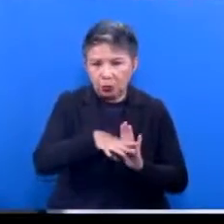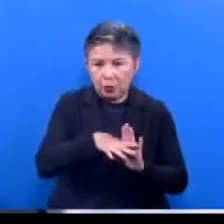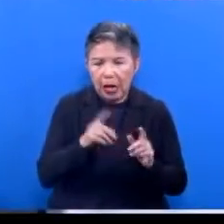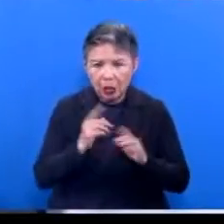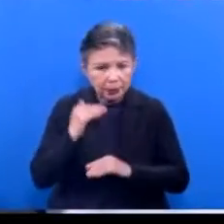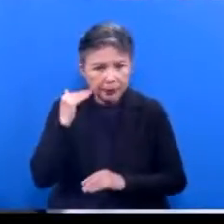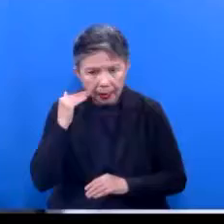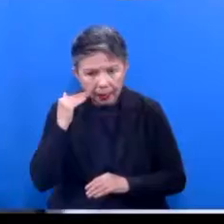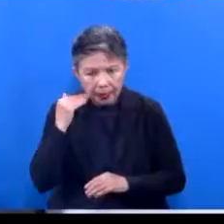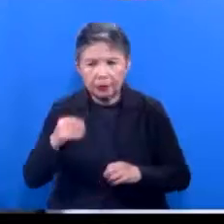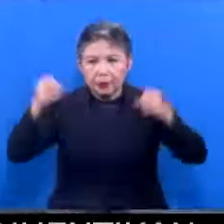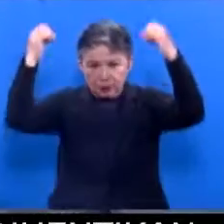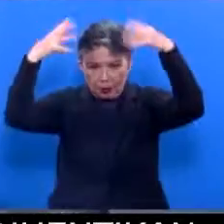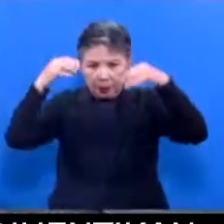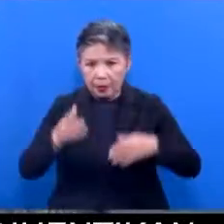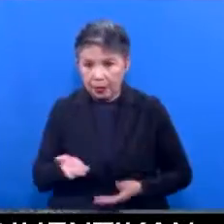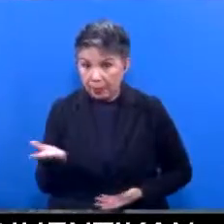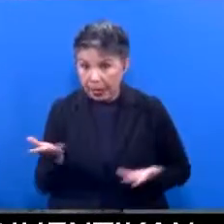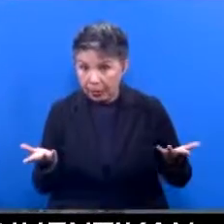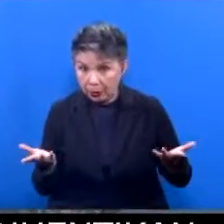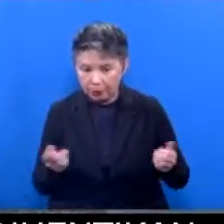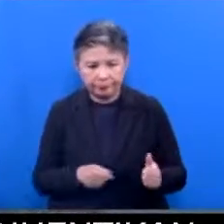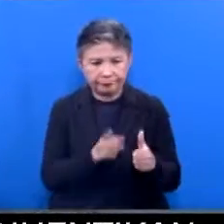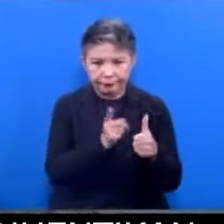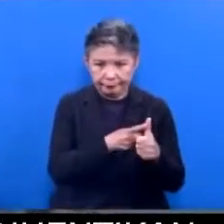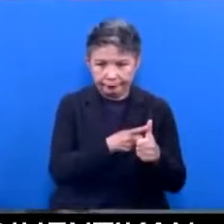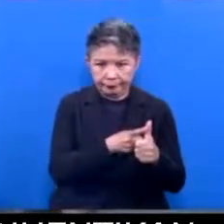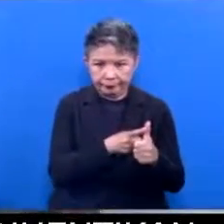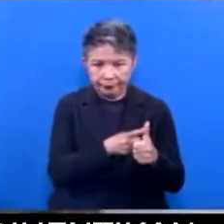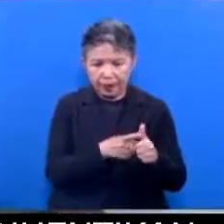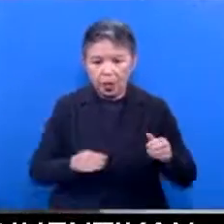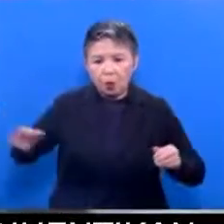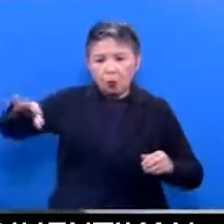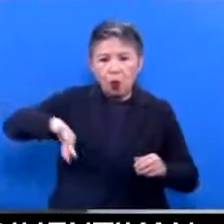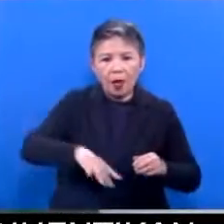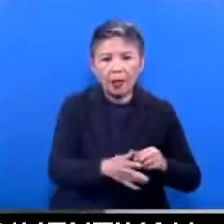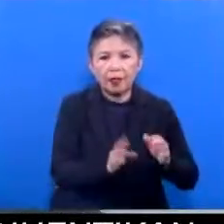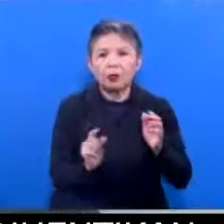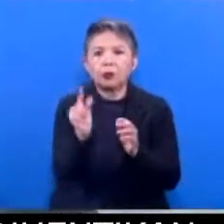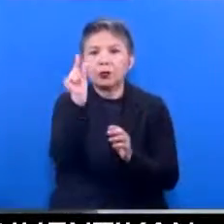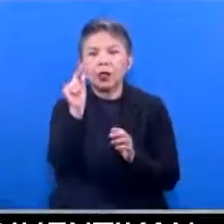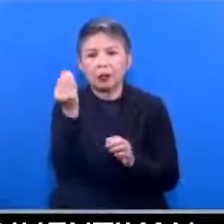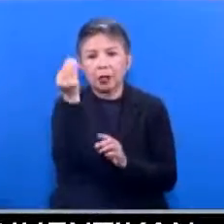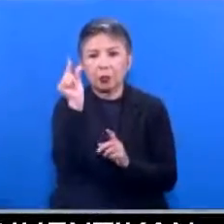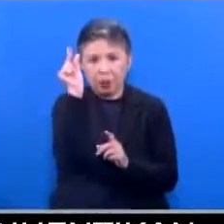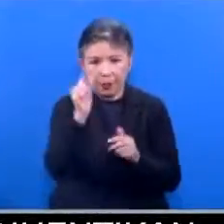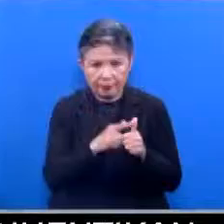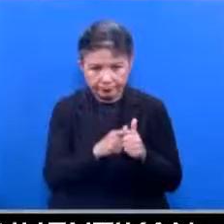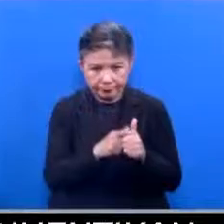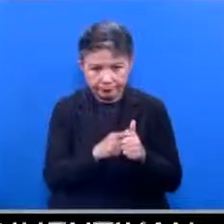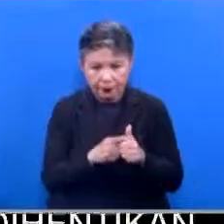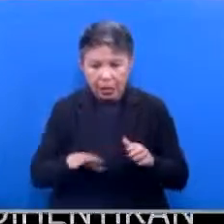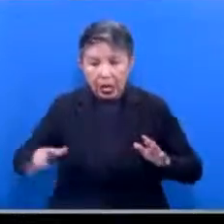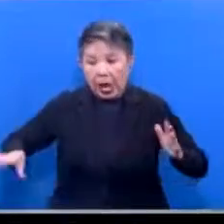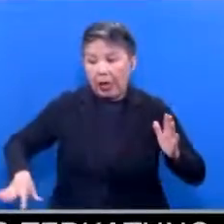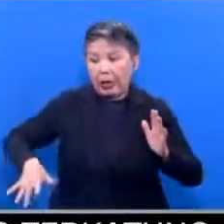diantisipasi saat musim hujan. Pertama adalah kondisi di muara atau pesisir utara Jakarta. Pada saat air